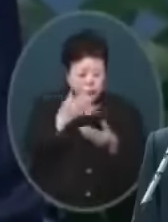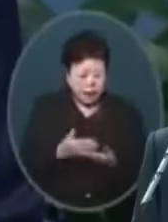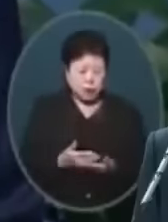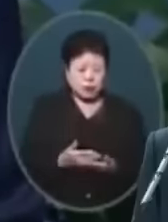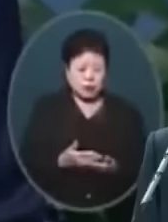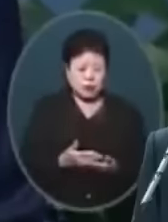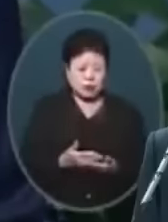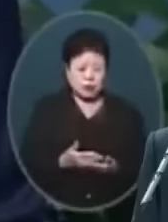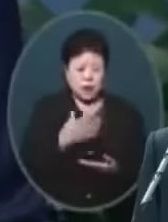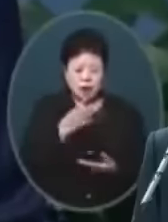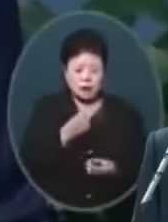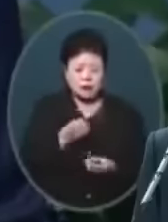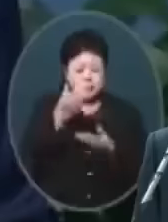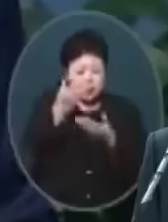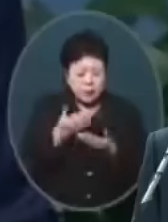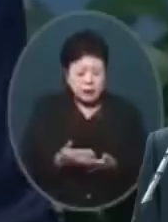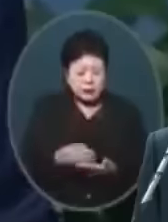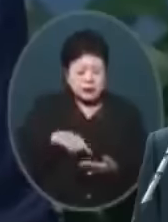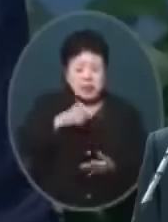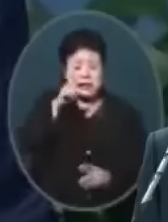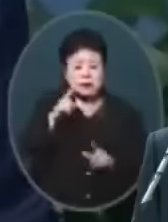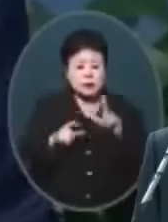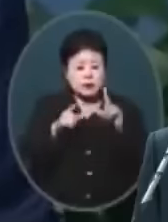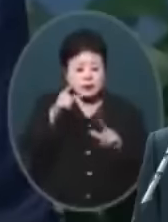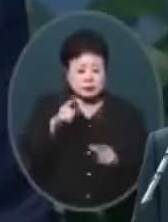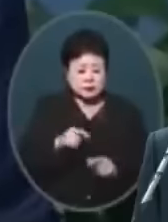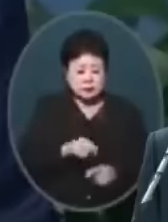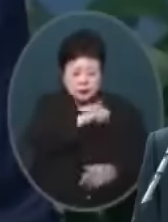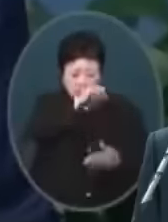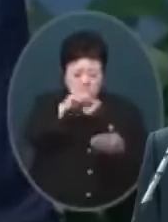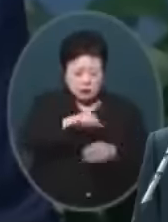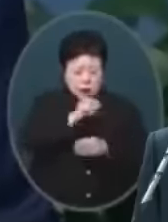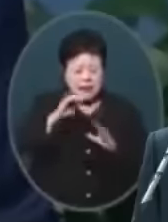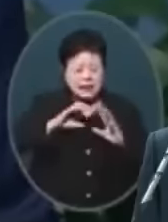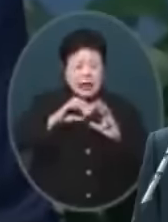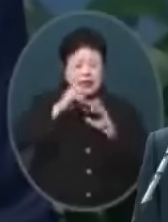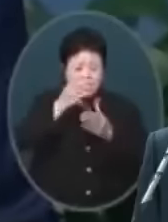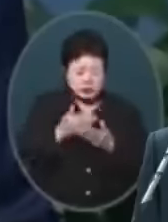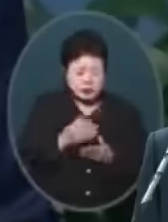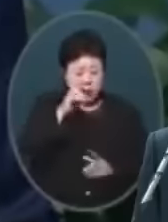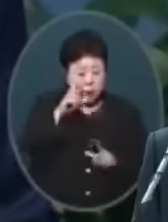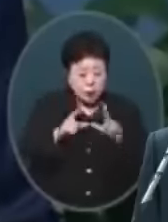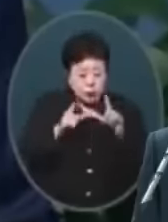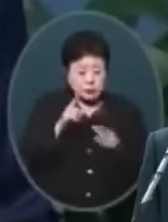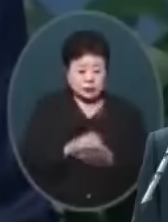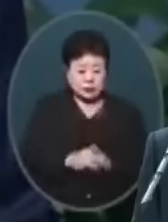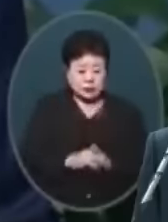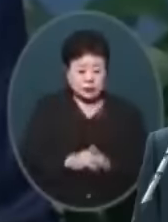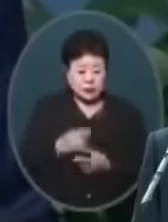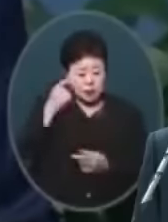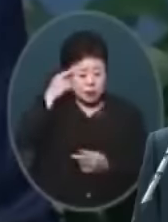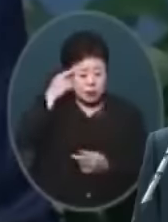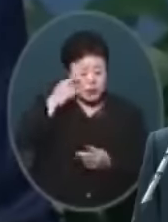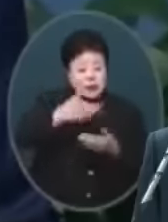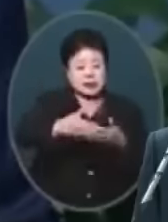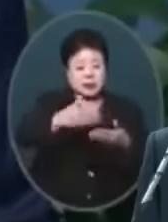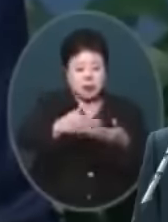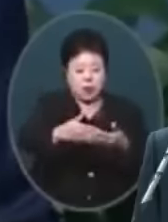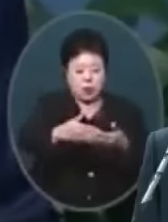받고 아브라함의 복을 받은 자화상, 영생 복락 천국을 얻은 자화상을 머릿속에서